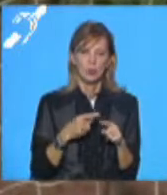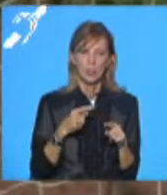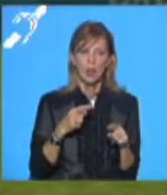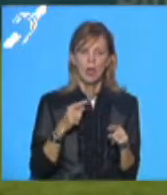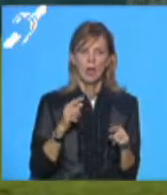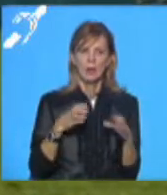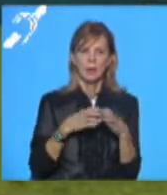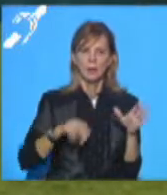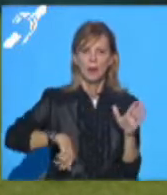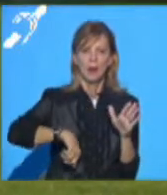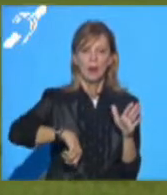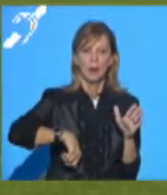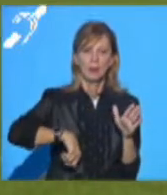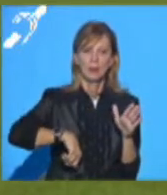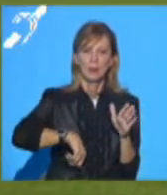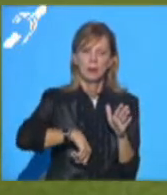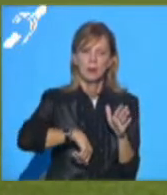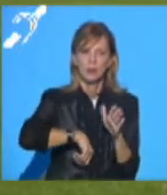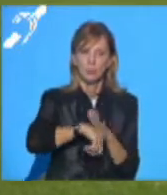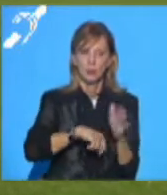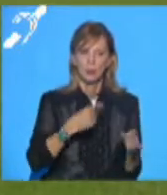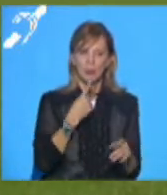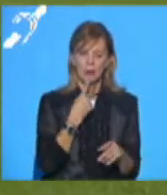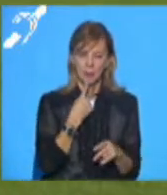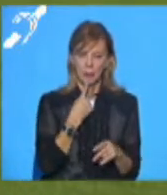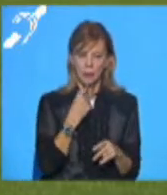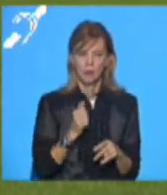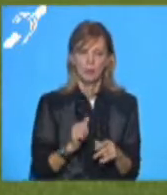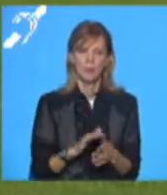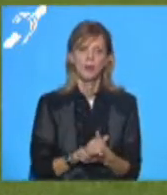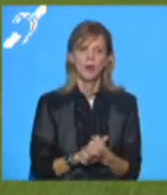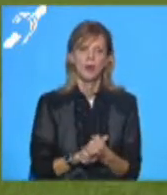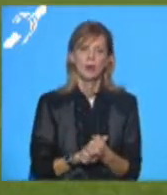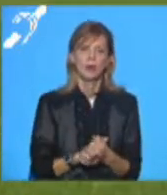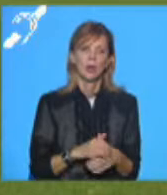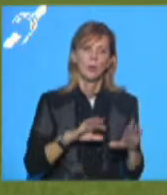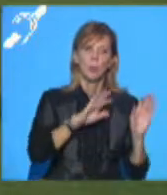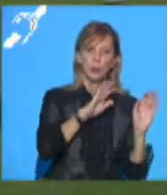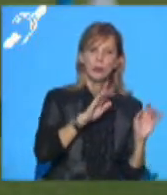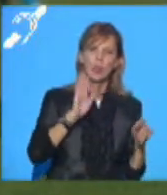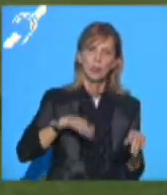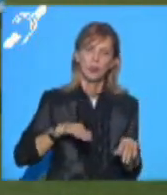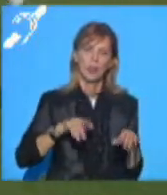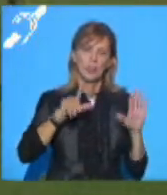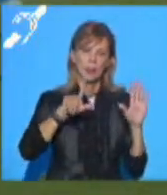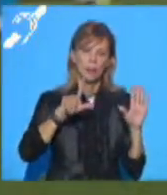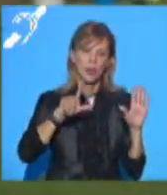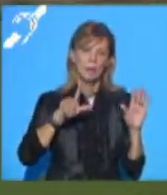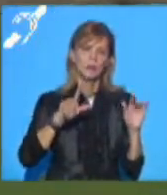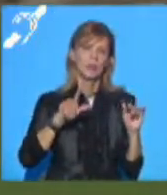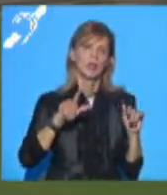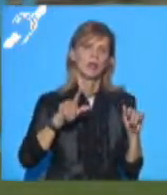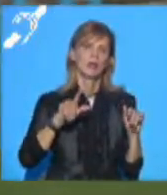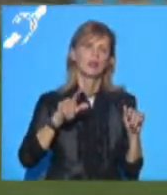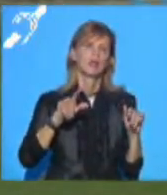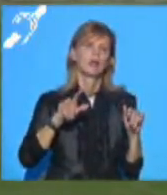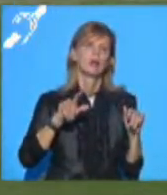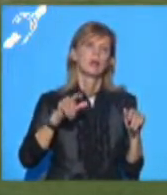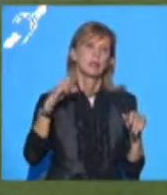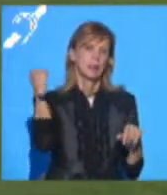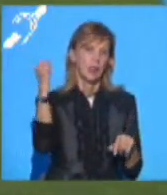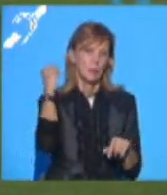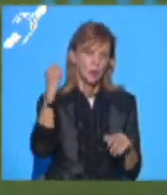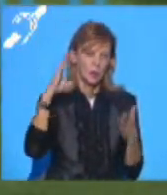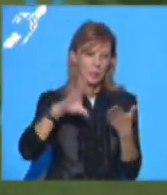Cluj. După plecarea lui Copilu, și fotbalistul a părăsit echipa din Ardeal. Portarul are 7 titluri de campion în palmares și a sosit la Craiova